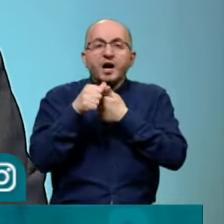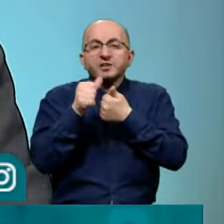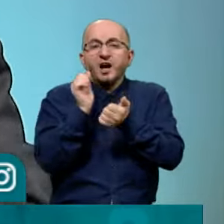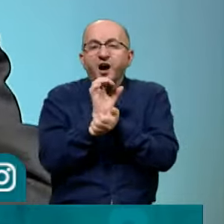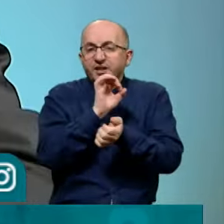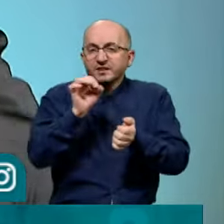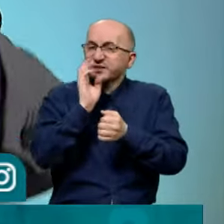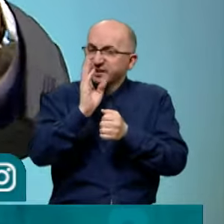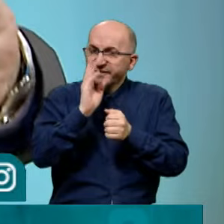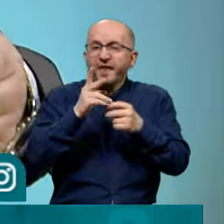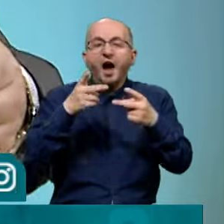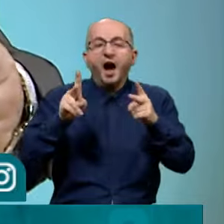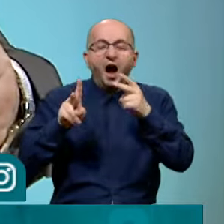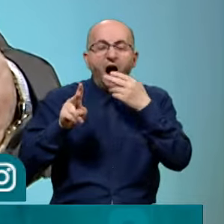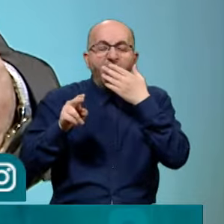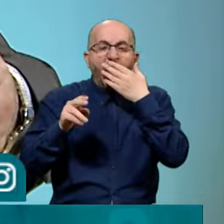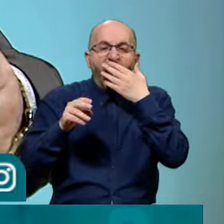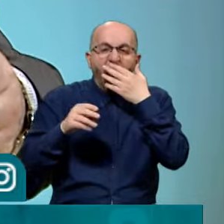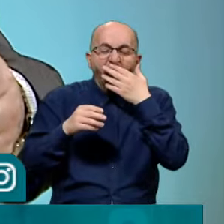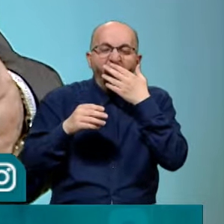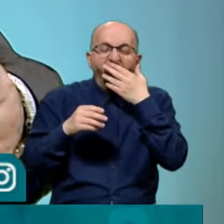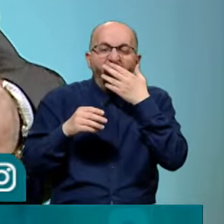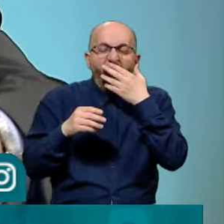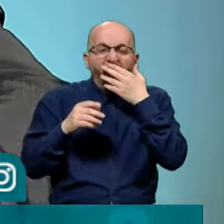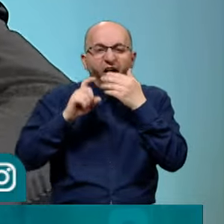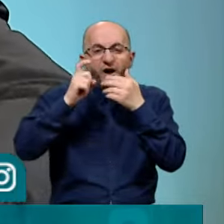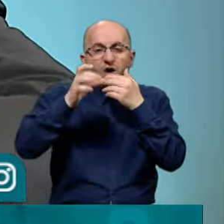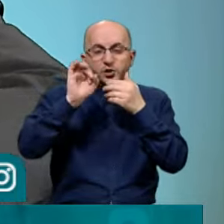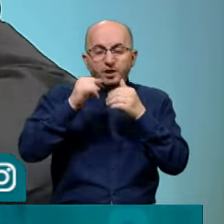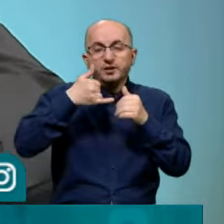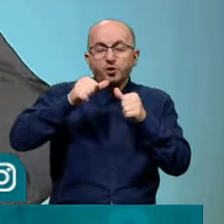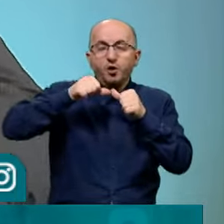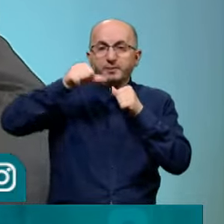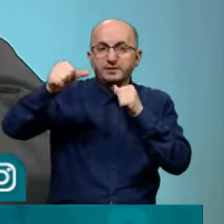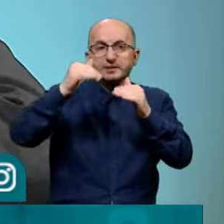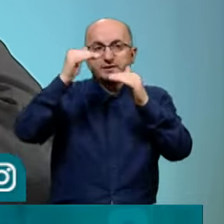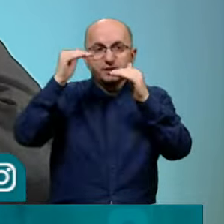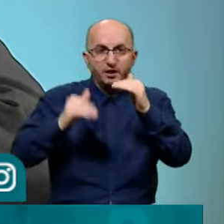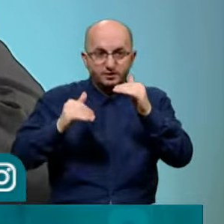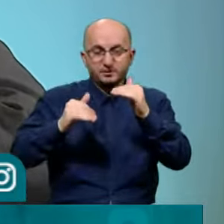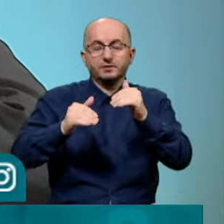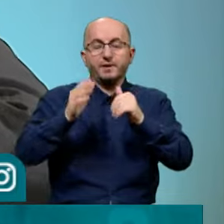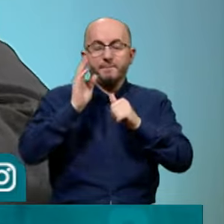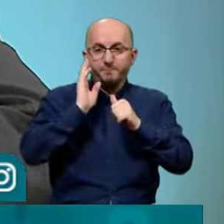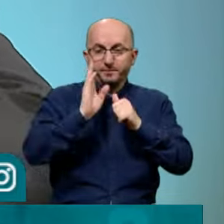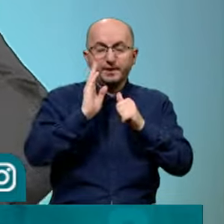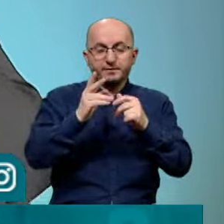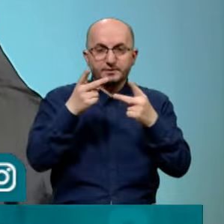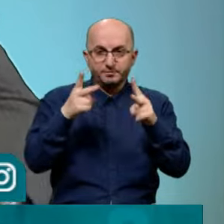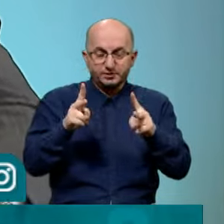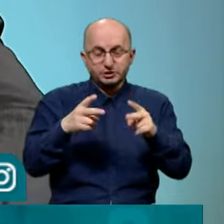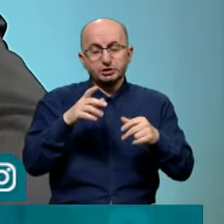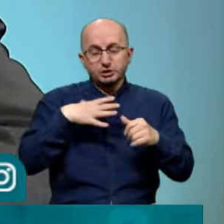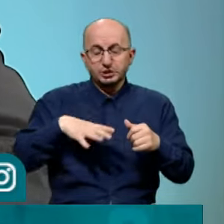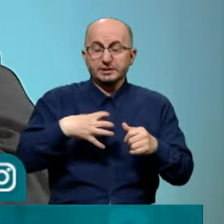oturuyorsa Kazan'a, işte Kızılcahamam'a, 90'ın altında çünkü, buralara rahatlıkla gidip gelebilir. İster kendi